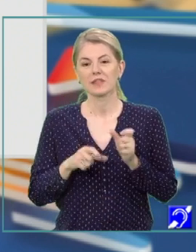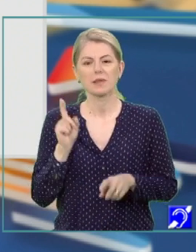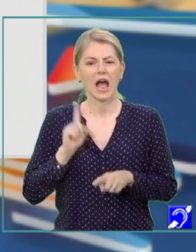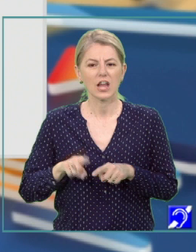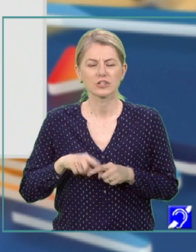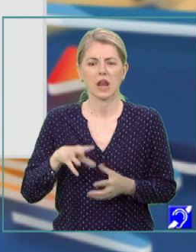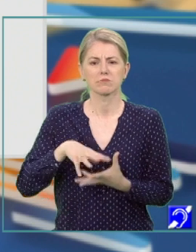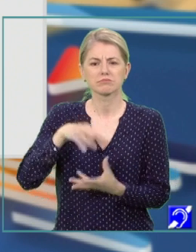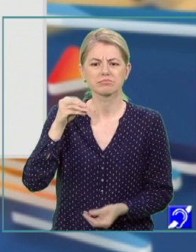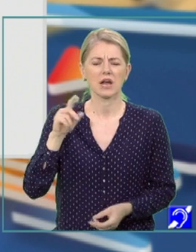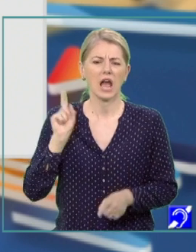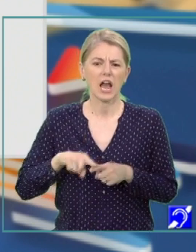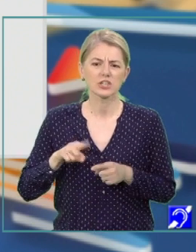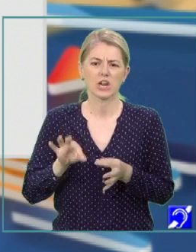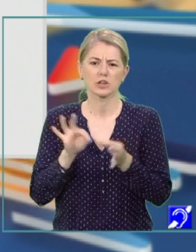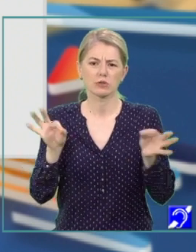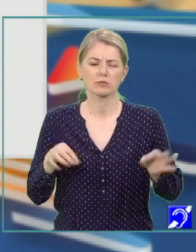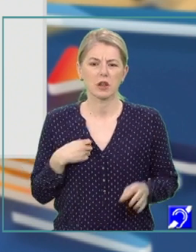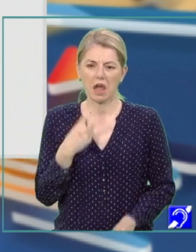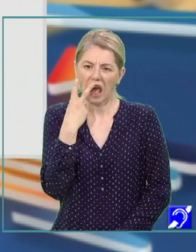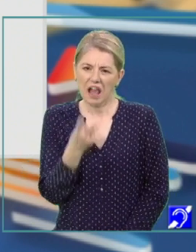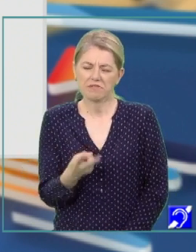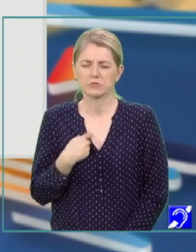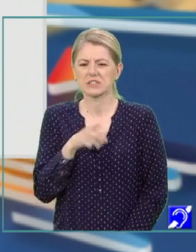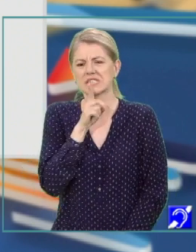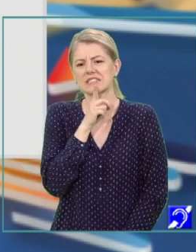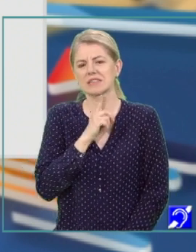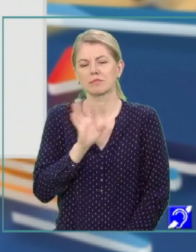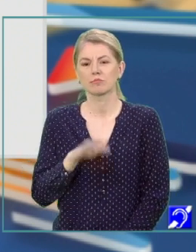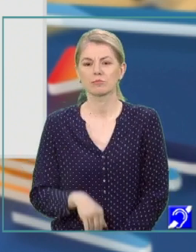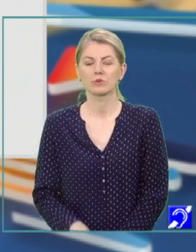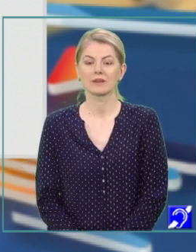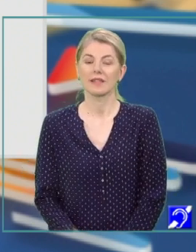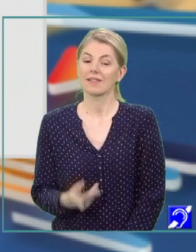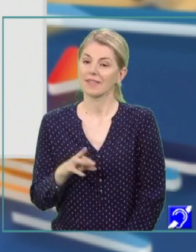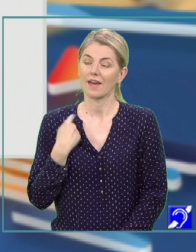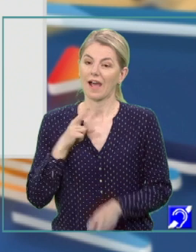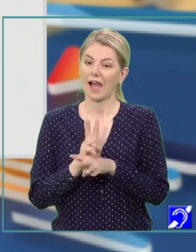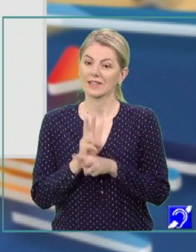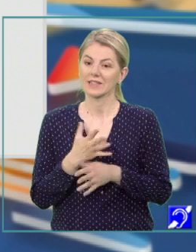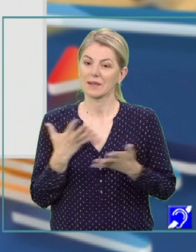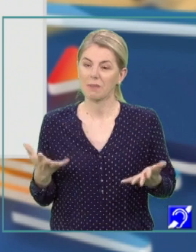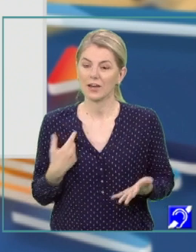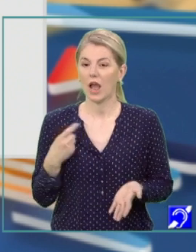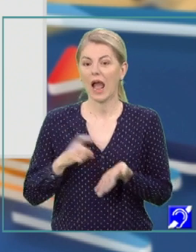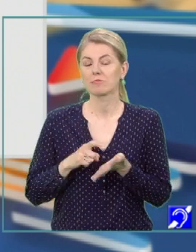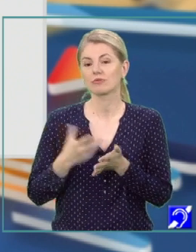același tetraedru. O să spuneți voi că v-ați dat seama, e un tetraedru regulat și am cerut